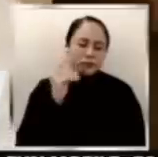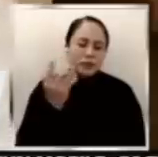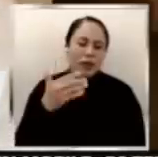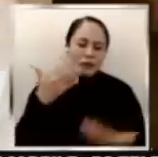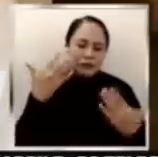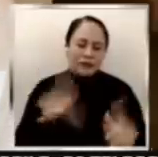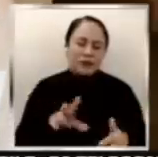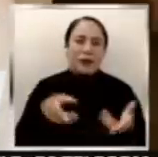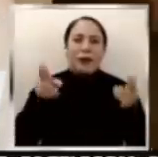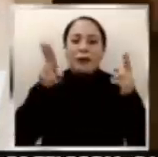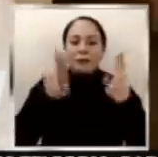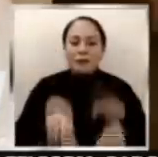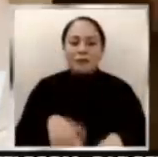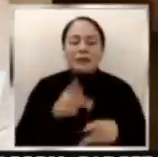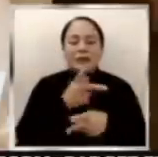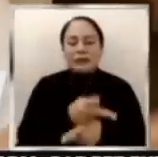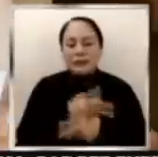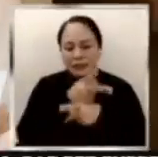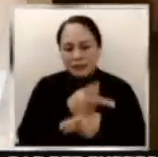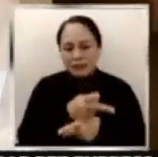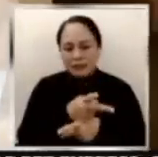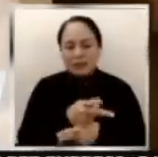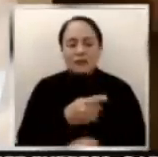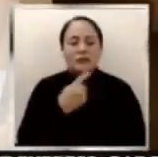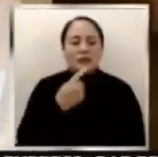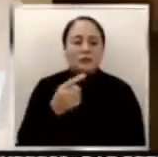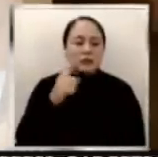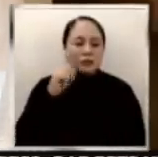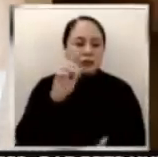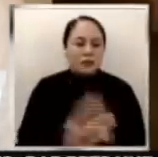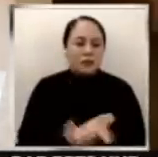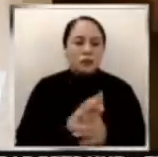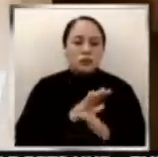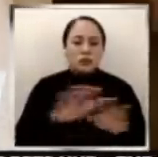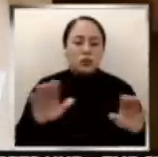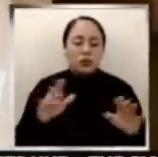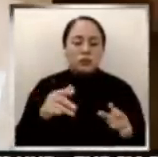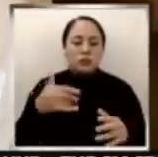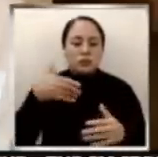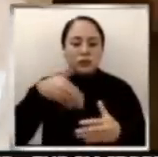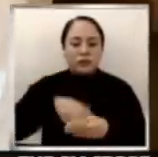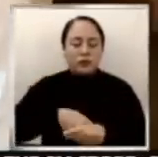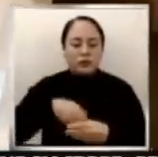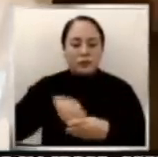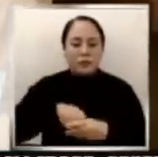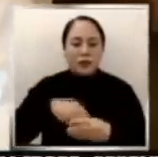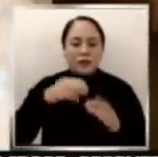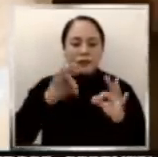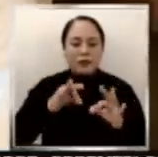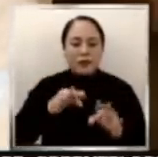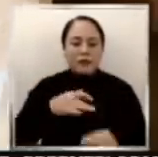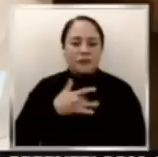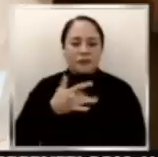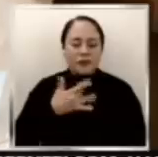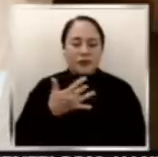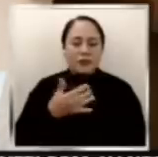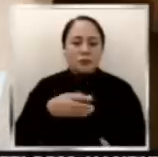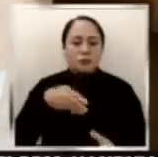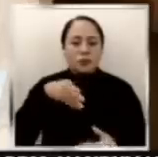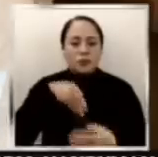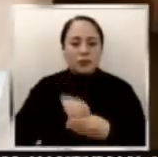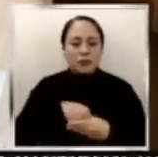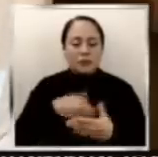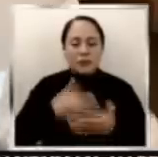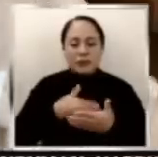incident? Mag-ingat lang talaga. Sabi nga ng asawa ko, don't ever put your phone in a bag where you can't feel it. Put it somewhere close to your